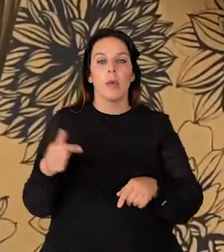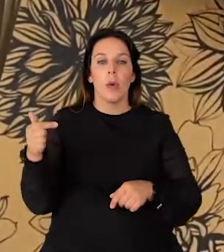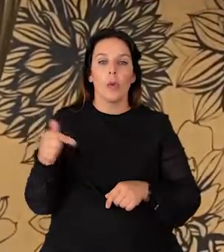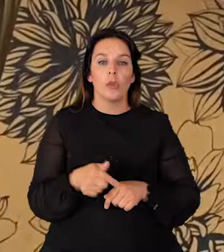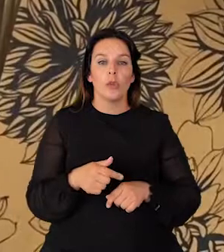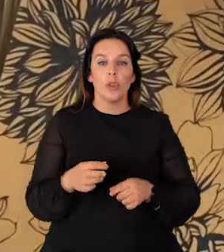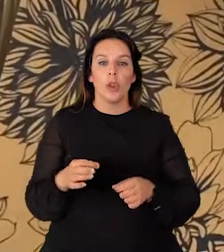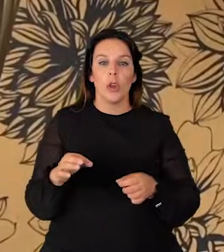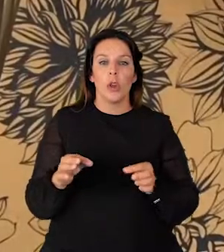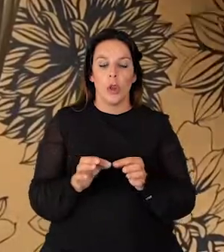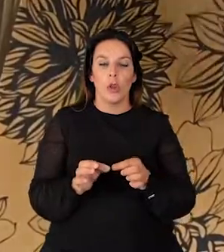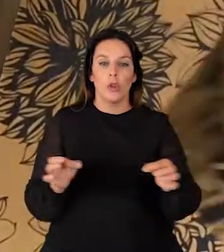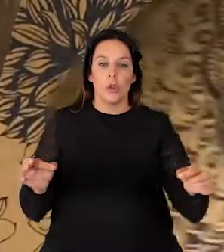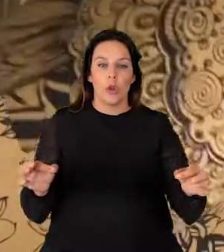on